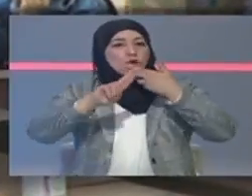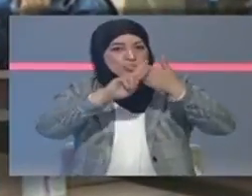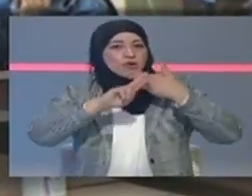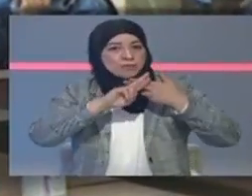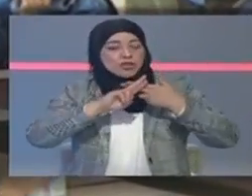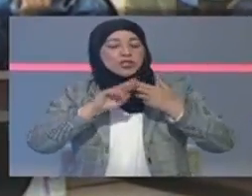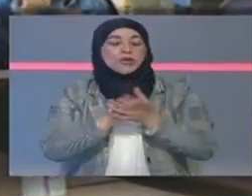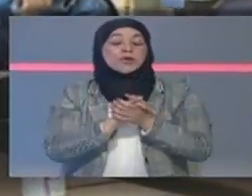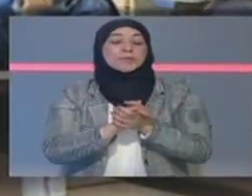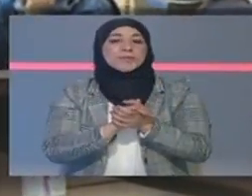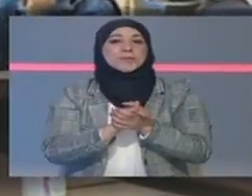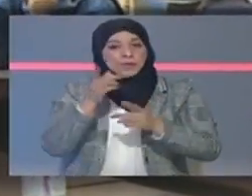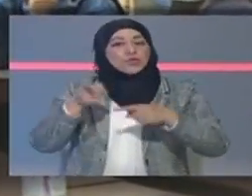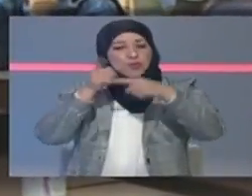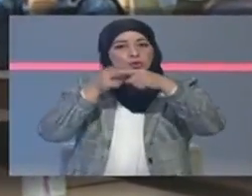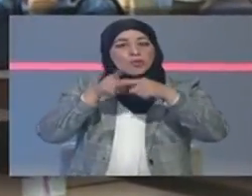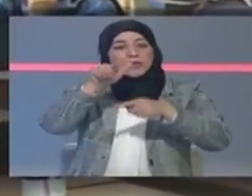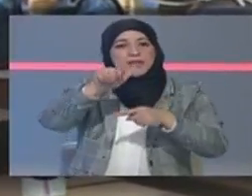كيستيون دو ريسبونسابيلتي ميديكال، وفما زيد